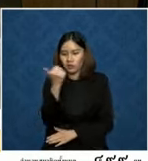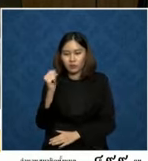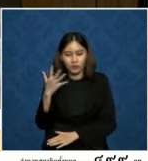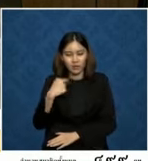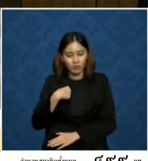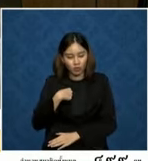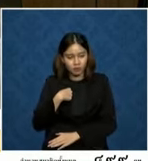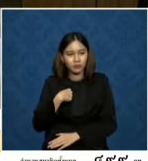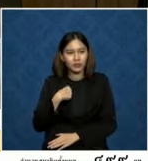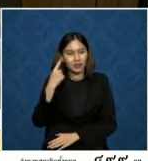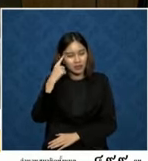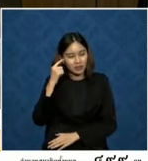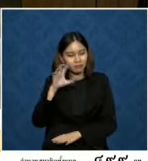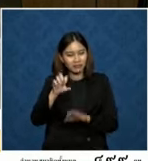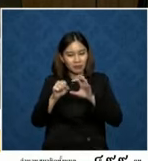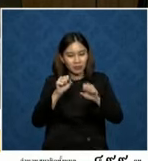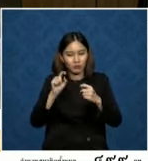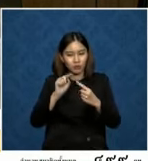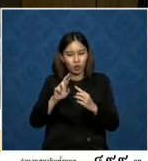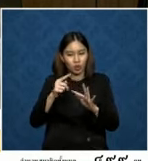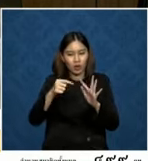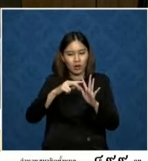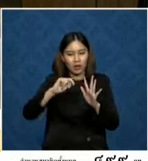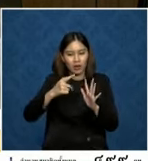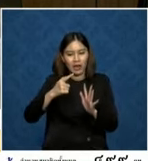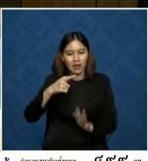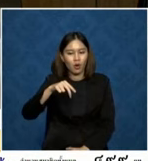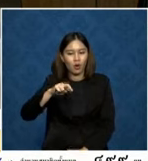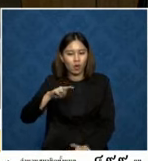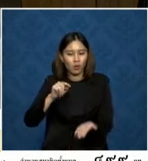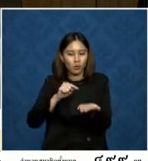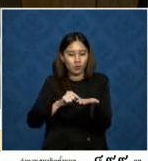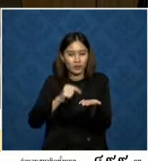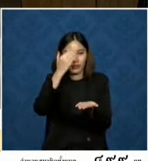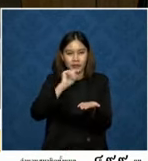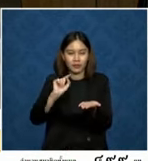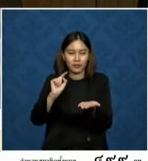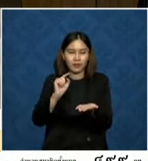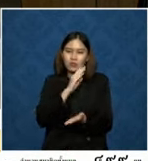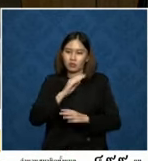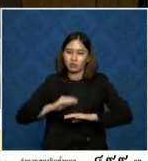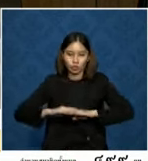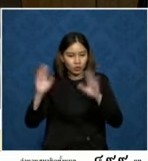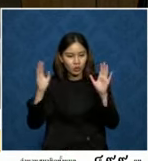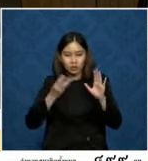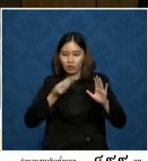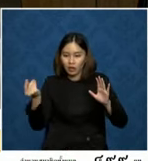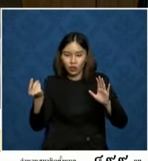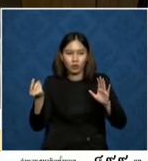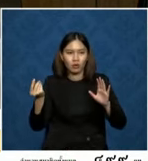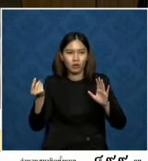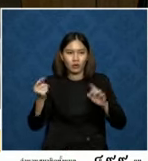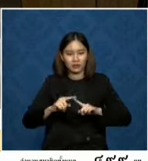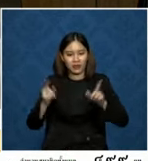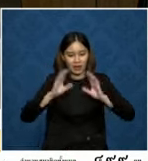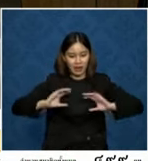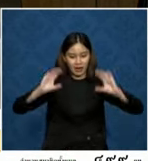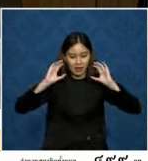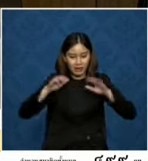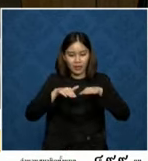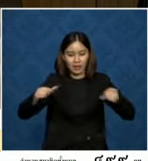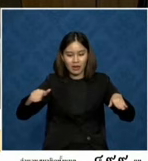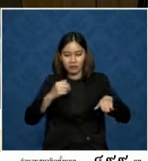ยังอาจจะต้องข้อสังเกตของร่างพระราชบัญญัติฉบับนี้สืบเนื่องจากถ้าเกิดว่าเรายกเลิกไปทันทีทันใดโดยรัฐยังไม่เคยมีมาตร